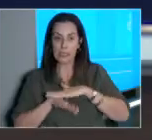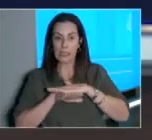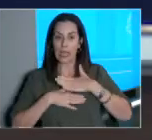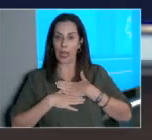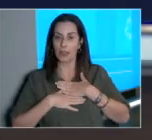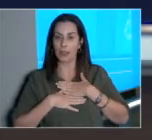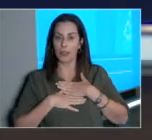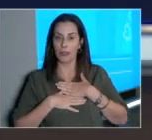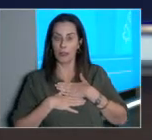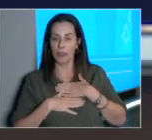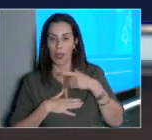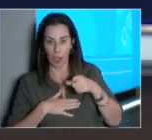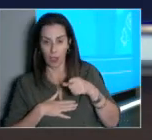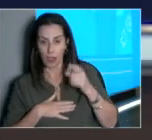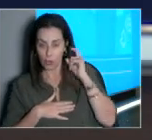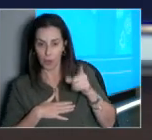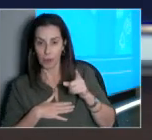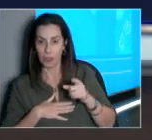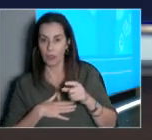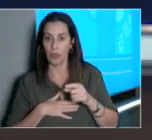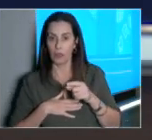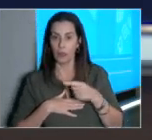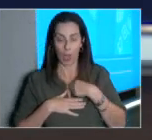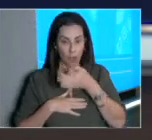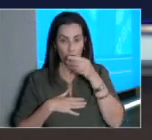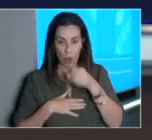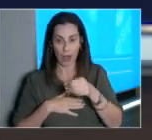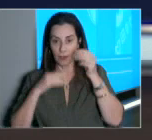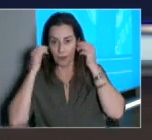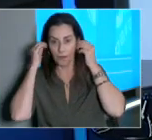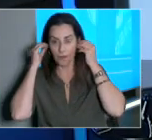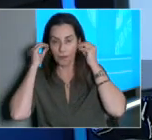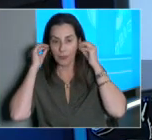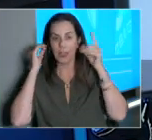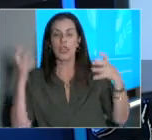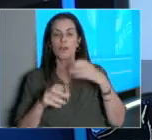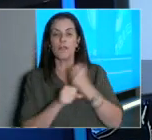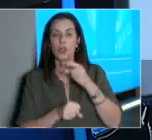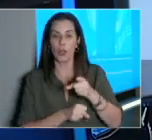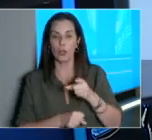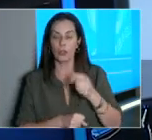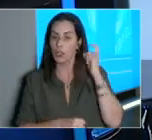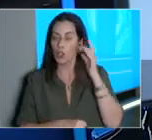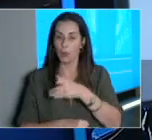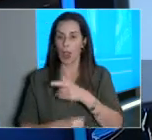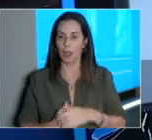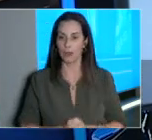או לא? תקשיב, אני אמרתי. אתה מגנה אותה או לא? בוא נשמע. אנחנו בשיח גינויים, תראה. לא, אני שואל אותה. אני חייב להגיד משהו.